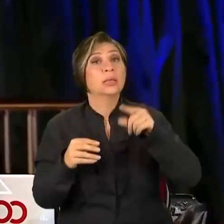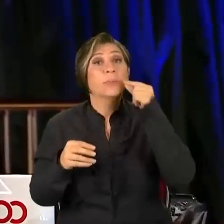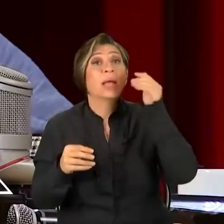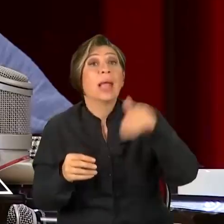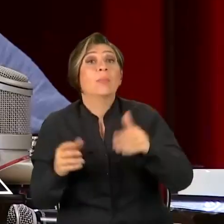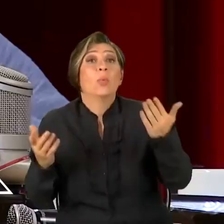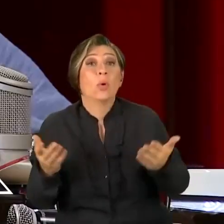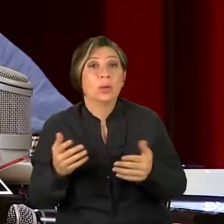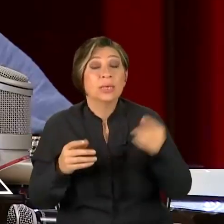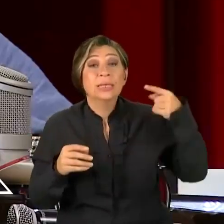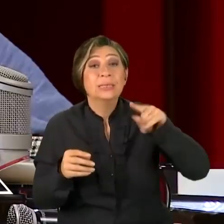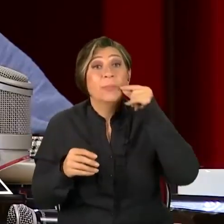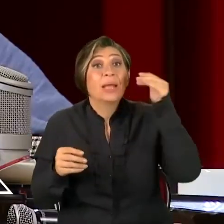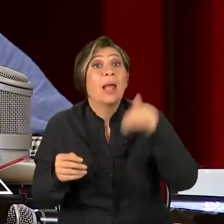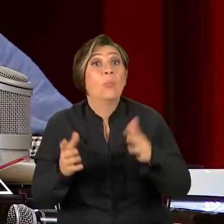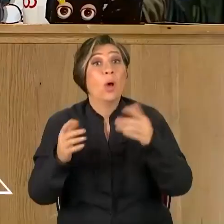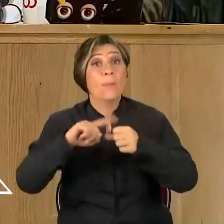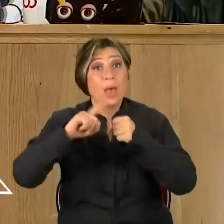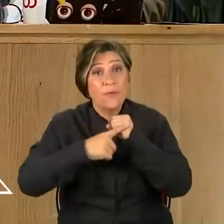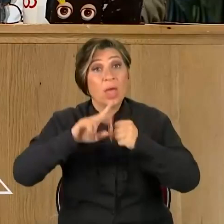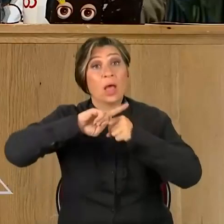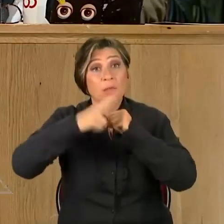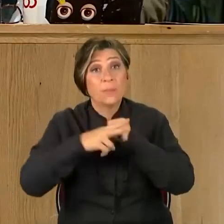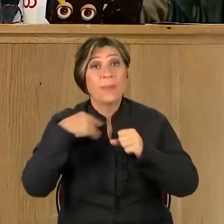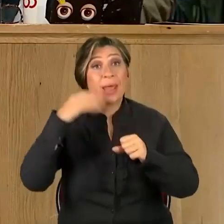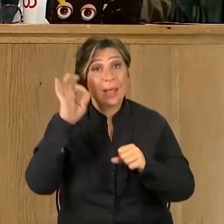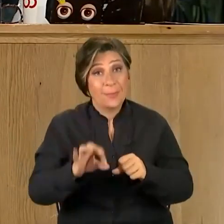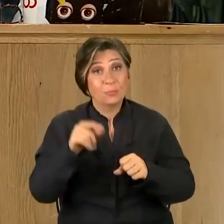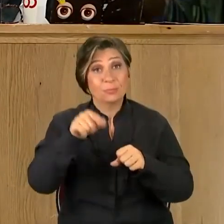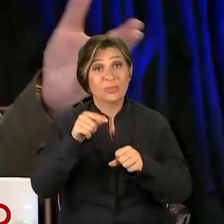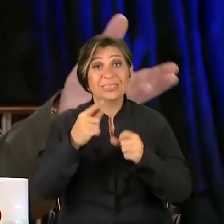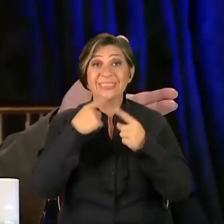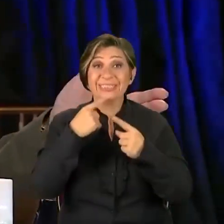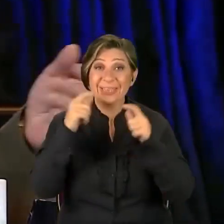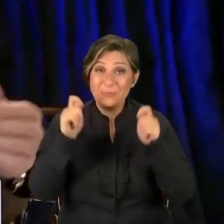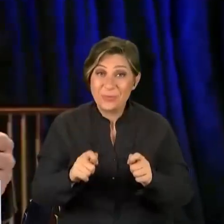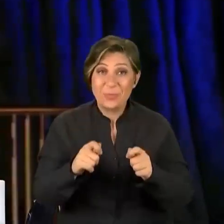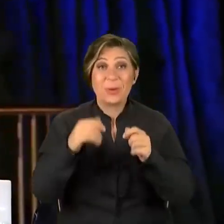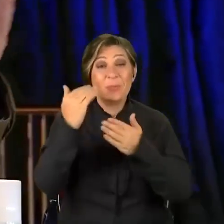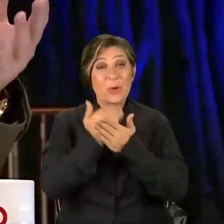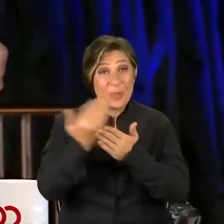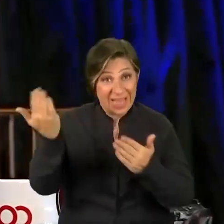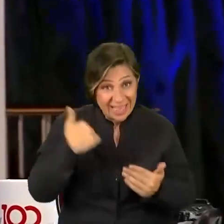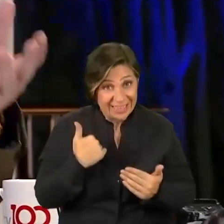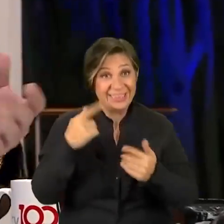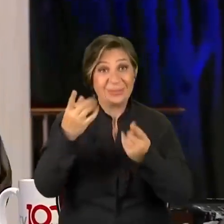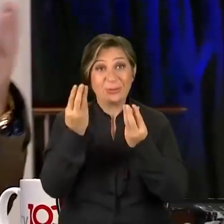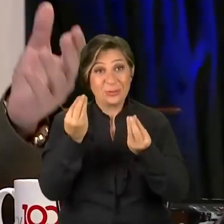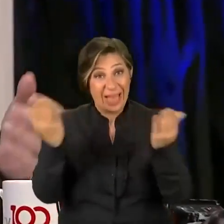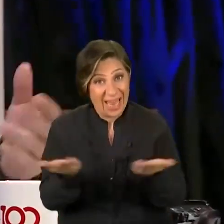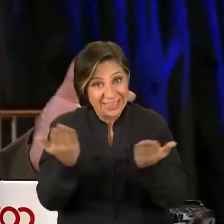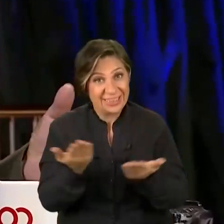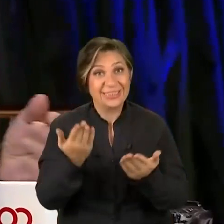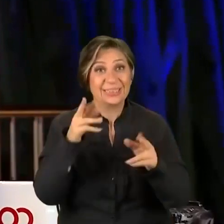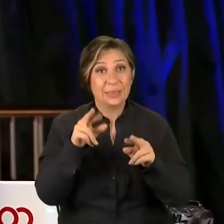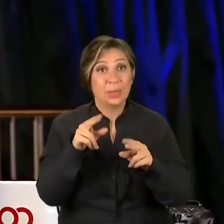gel Ali Bey gelmiyor haftalar geçiyor ben sürekli burada şirinlikler yapıyorum programıyla gelsenize Sizi çok